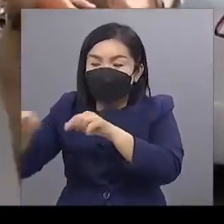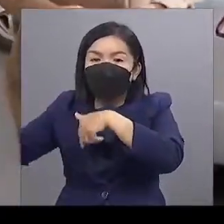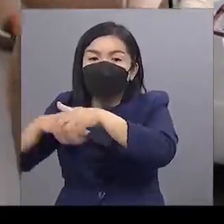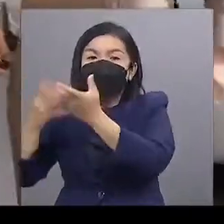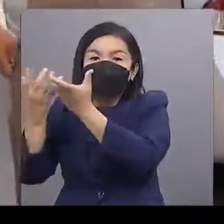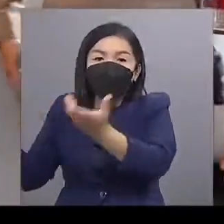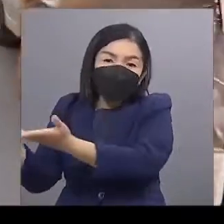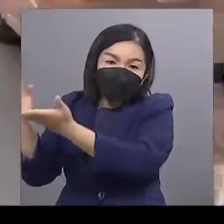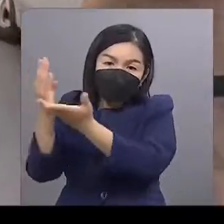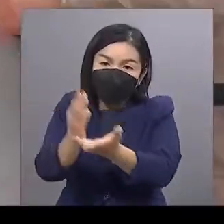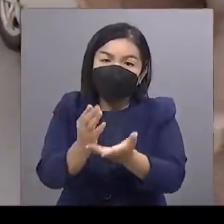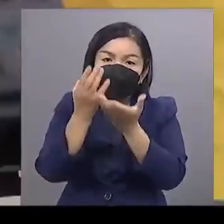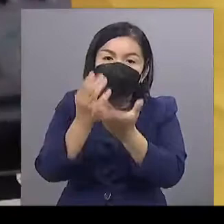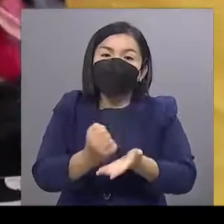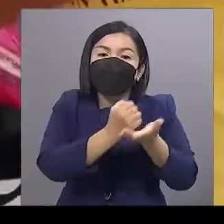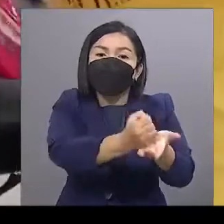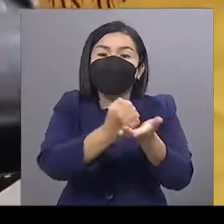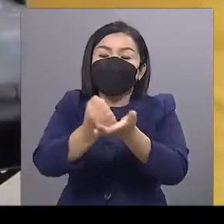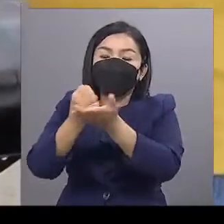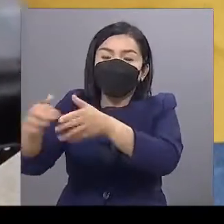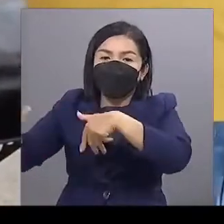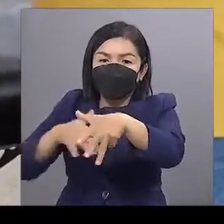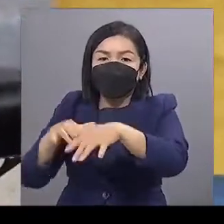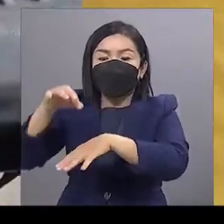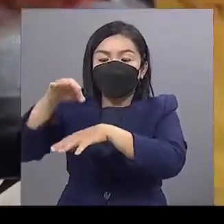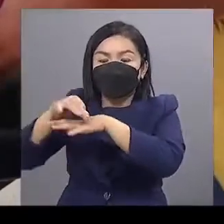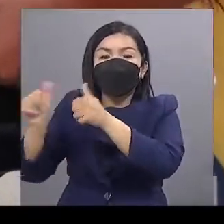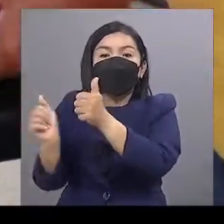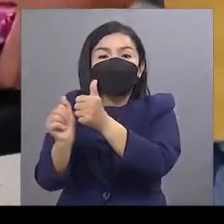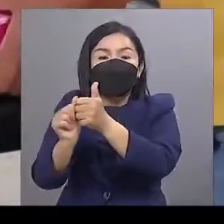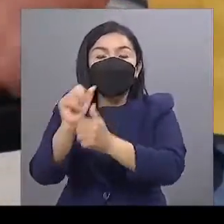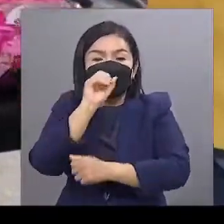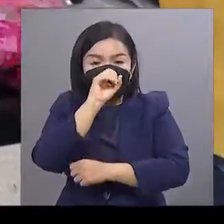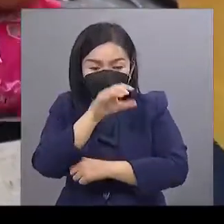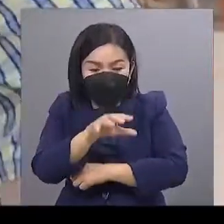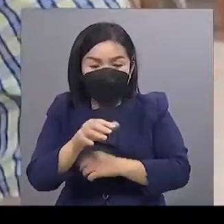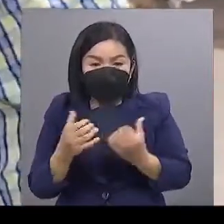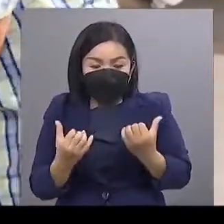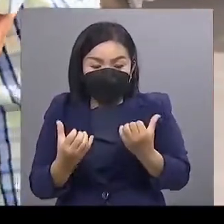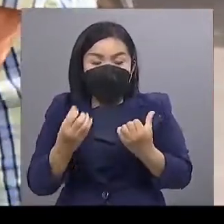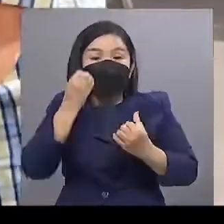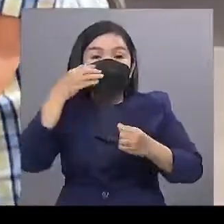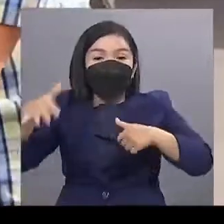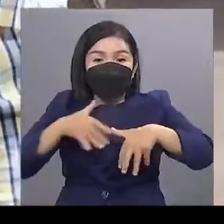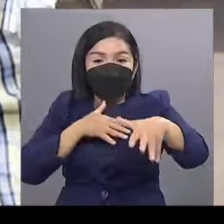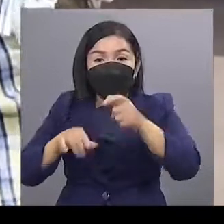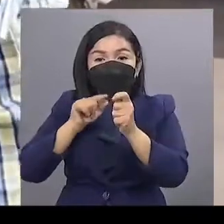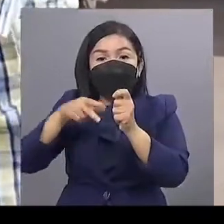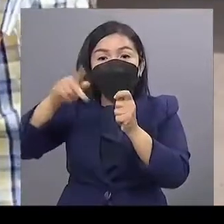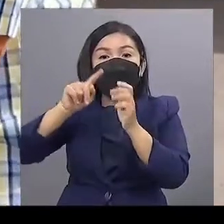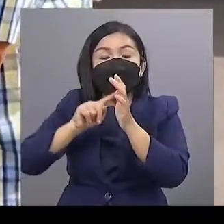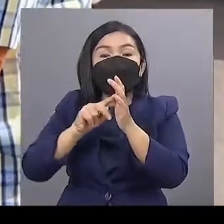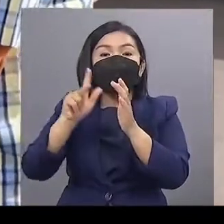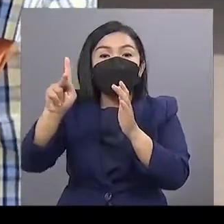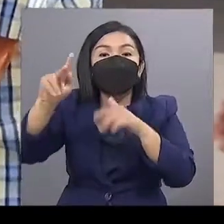ให้นะคะผู้ช่วยผู้ใหญ่บ้านปากคาเปิดเผยว่าในขณะนี้หมู่บ้านปากคาซึ่งเป็นชาวไทยภูเขาได้รับผลกระ